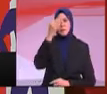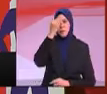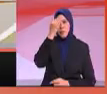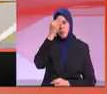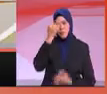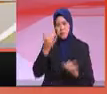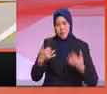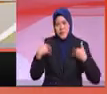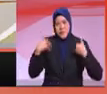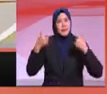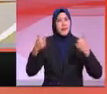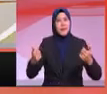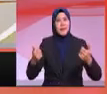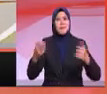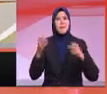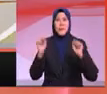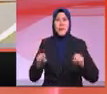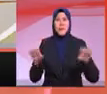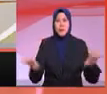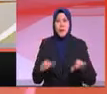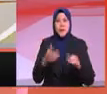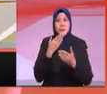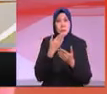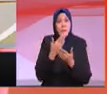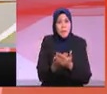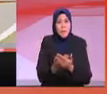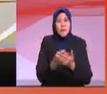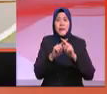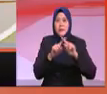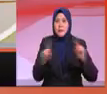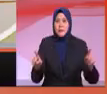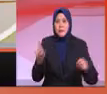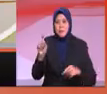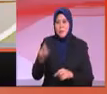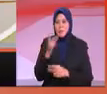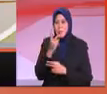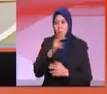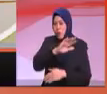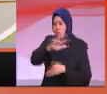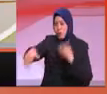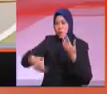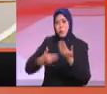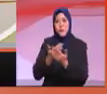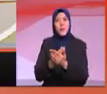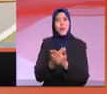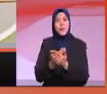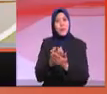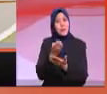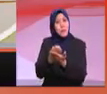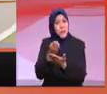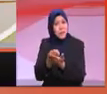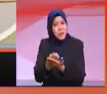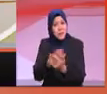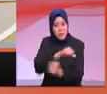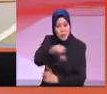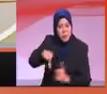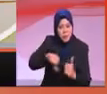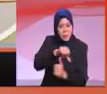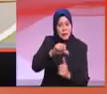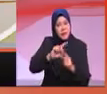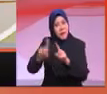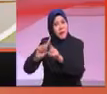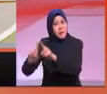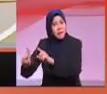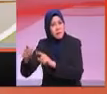segi sudut kesihatan kita dapat laksanakan dengan baik, tetapi kita kena lihat pada keseluruhan, iaitu ekonomi, sosial dan